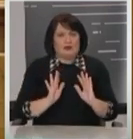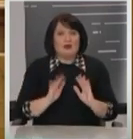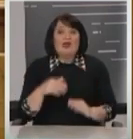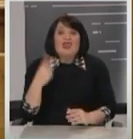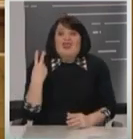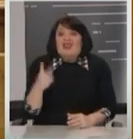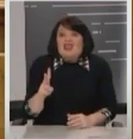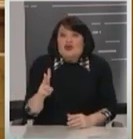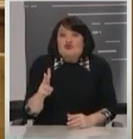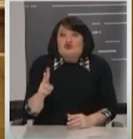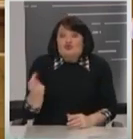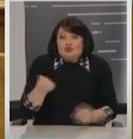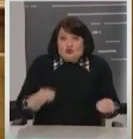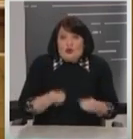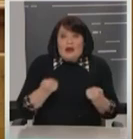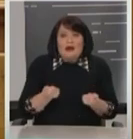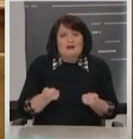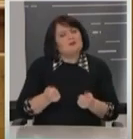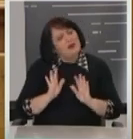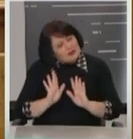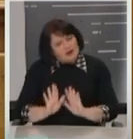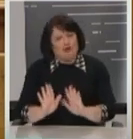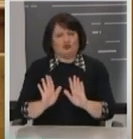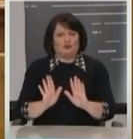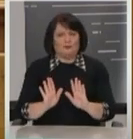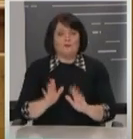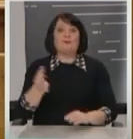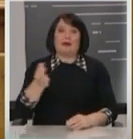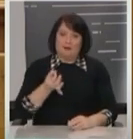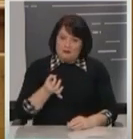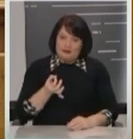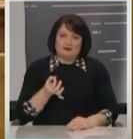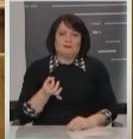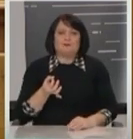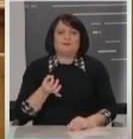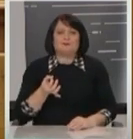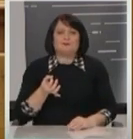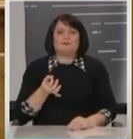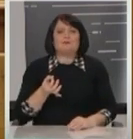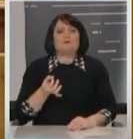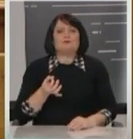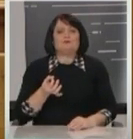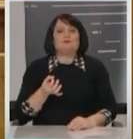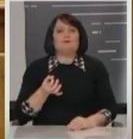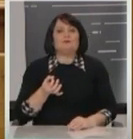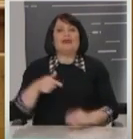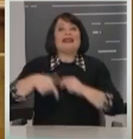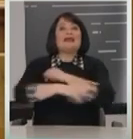ήταν? Αλλά ας το ξεπεράσουμε αυτό. Αναφερθήκατε λοιπόν στους γενικούς